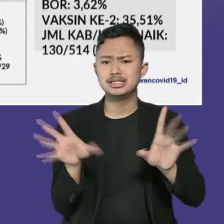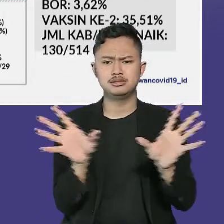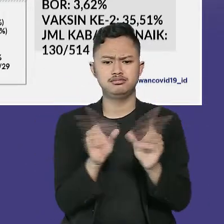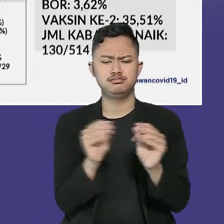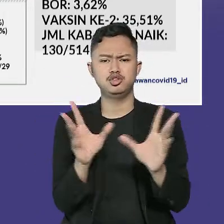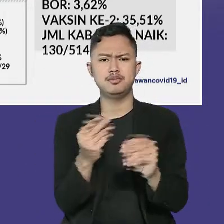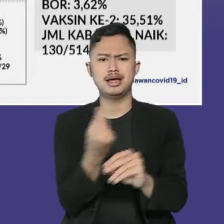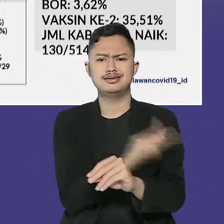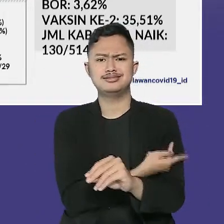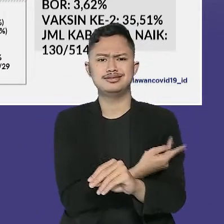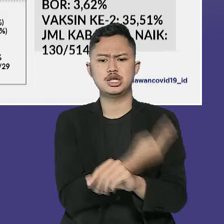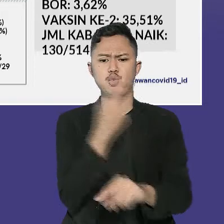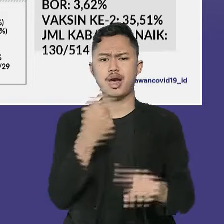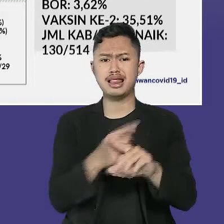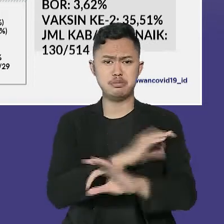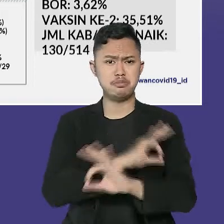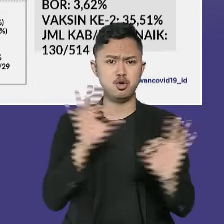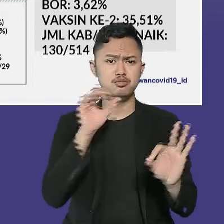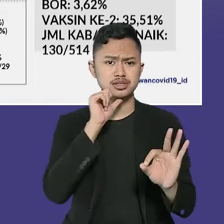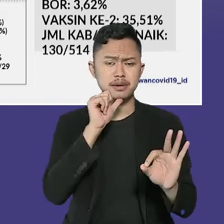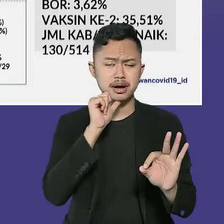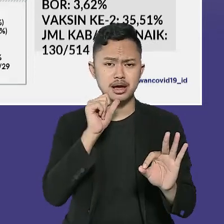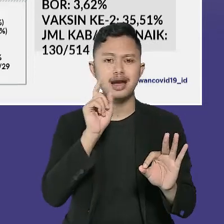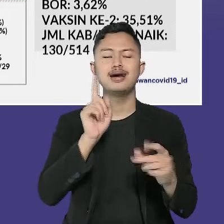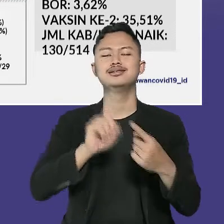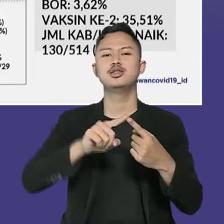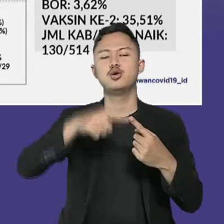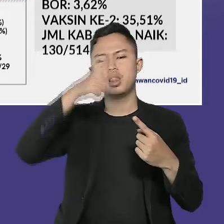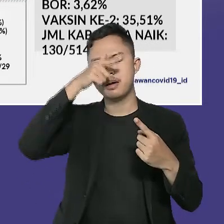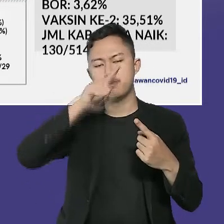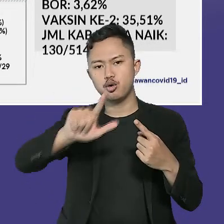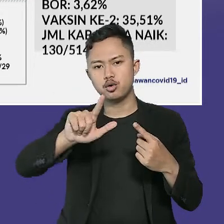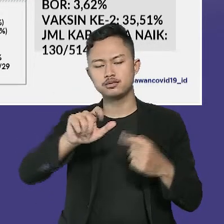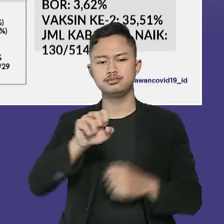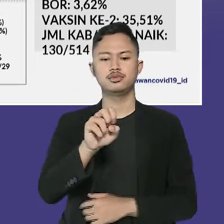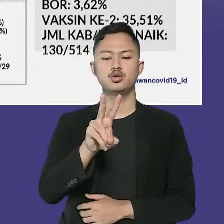lengkap yang masih di bawah angka nasional ini adalah Lampung